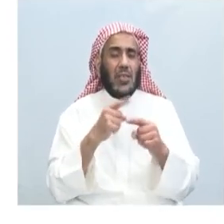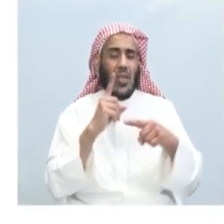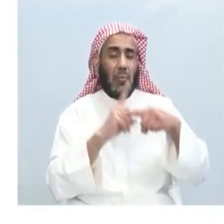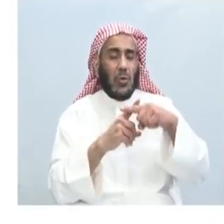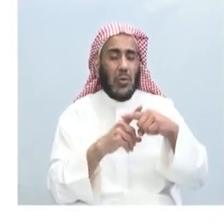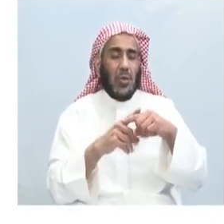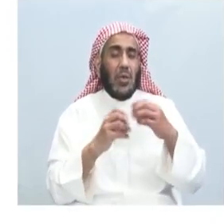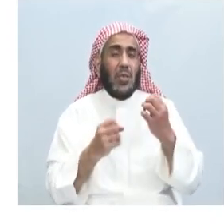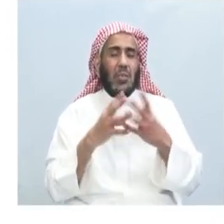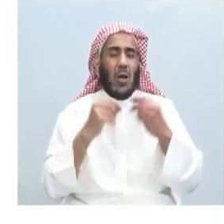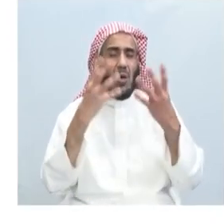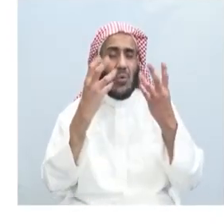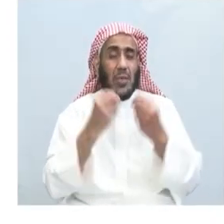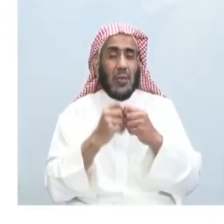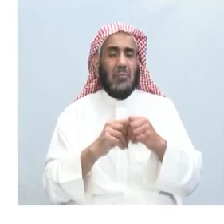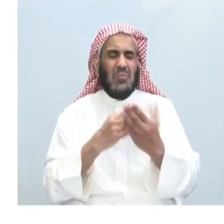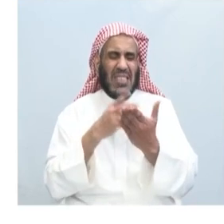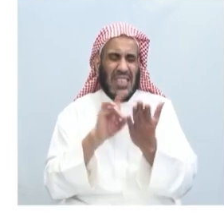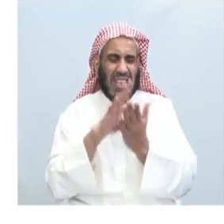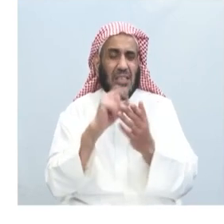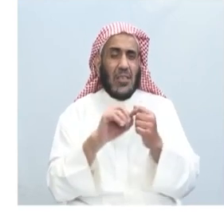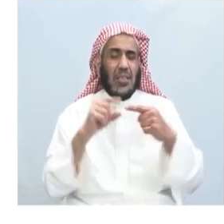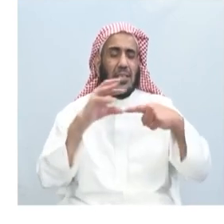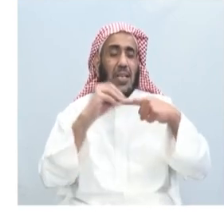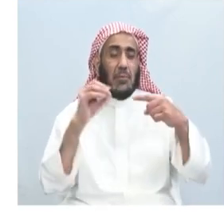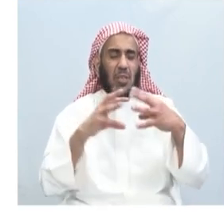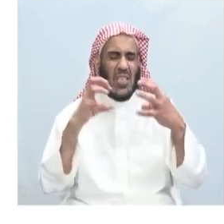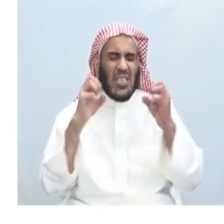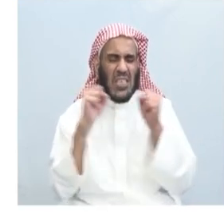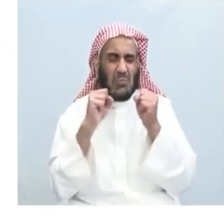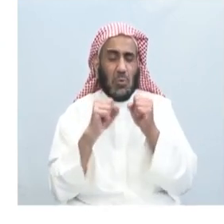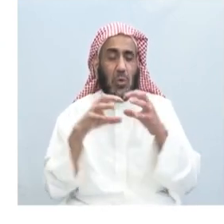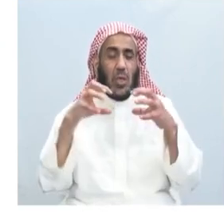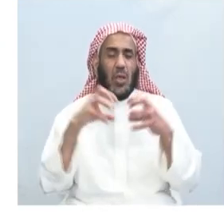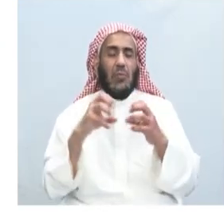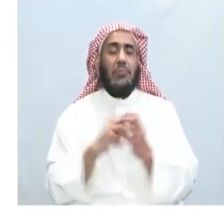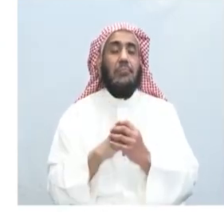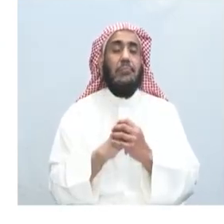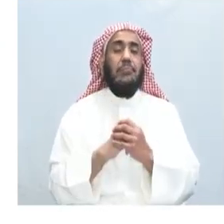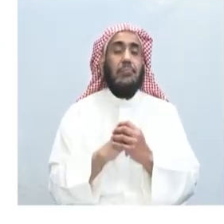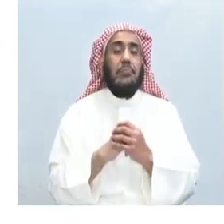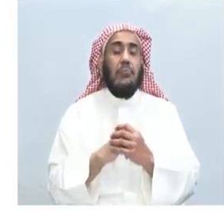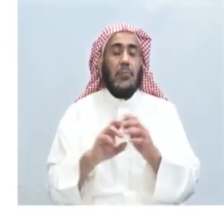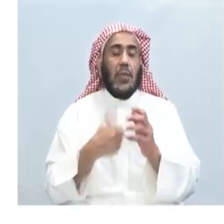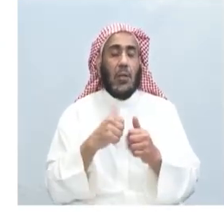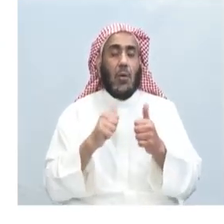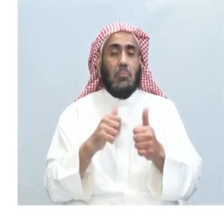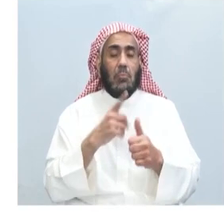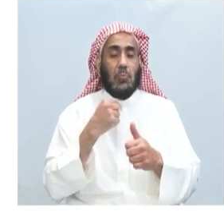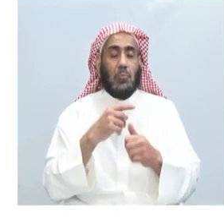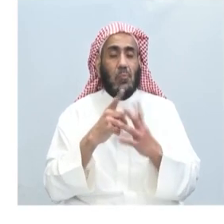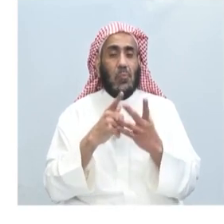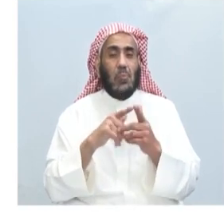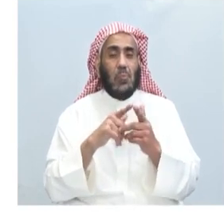موجبه اللي هو التبخر والانصهار طارد الحراره اشارته سالبه اذا تجمد وتكثف لنبدا اولا بسم الله